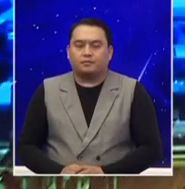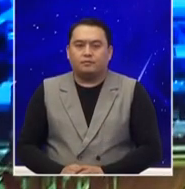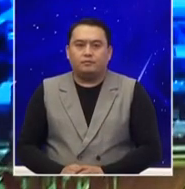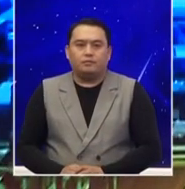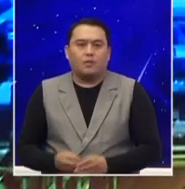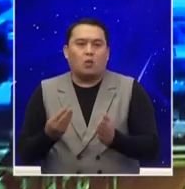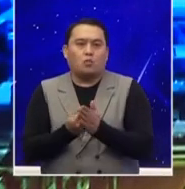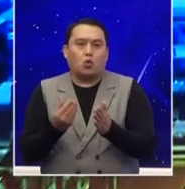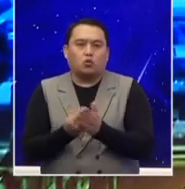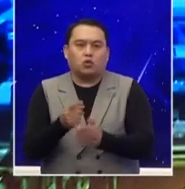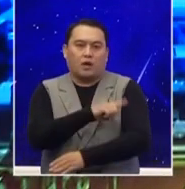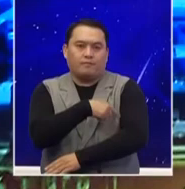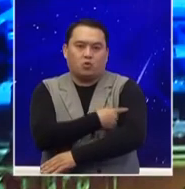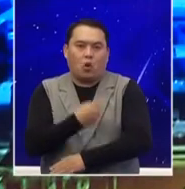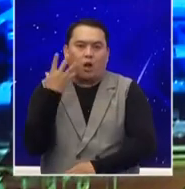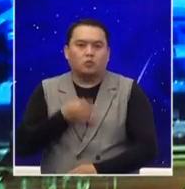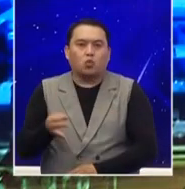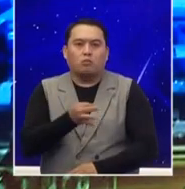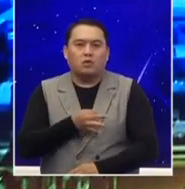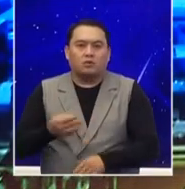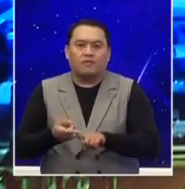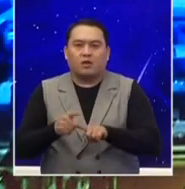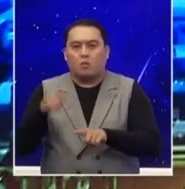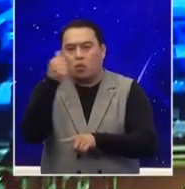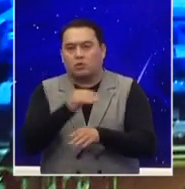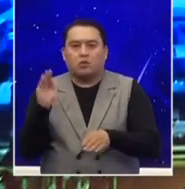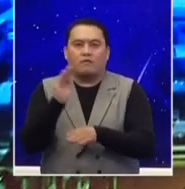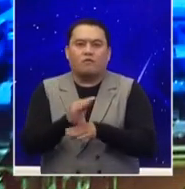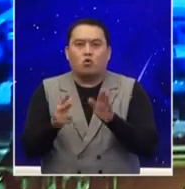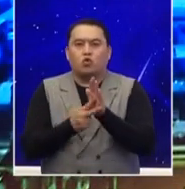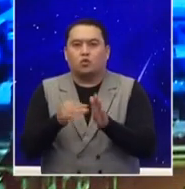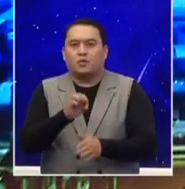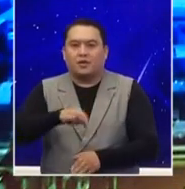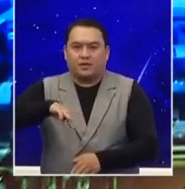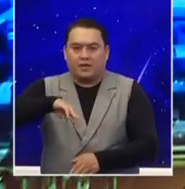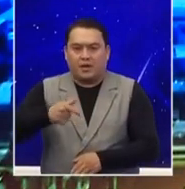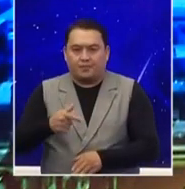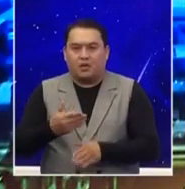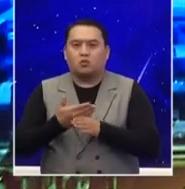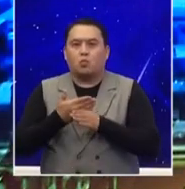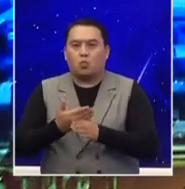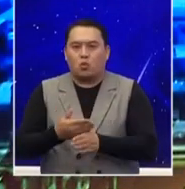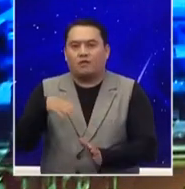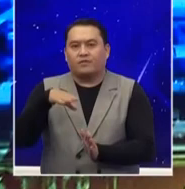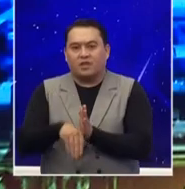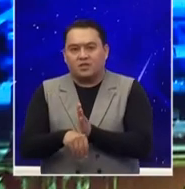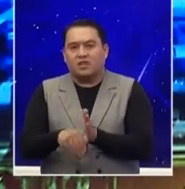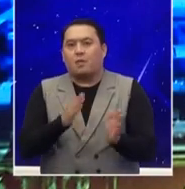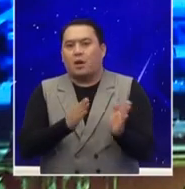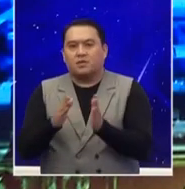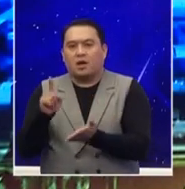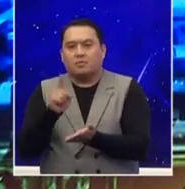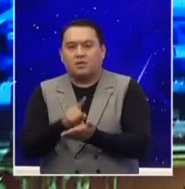бюджет здравоохранения алматинской области в этом году пополнен на 8 миллиардов тенге благодаря внедрению системы